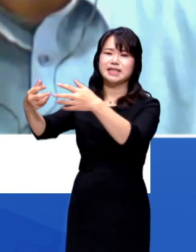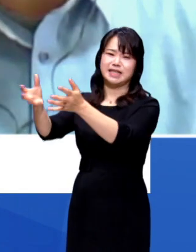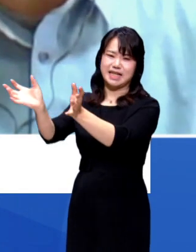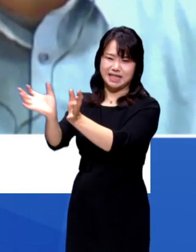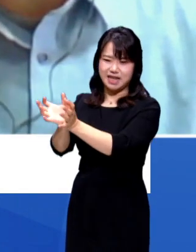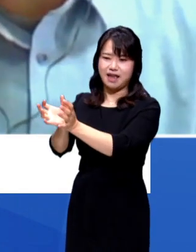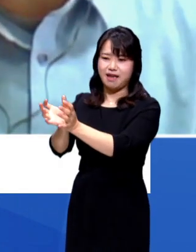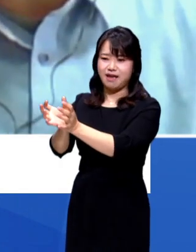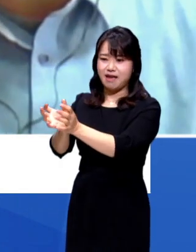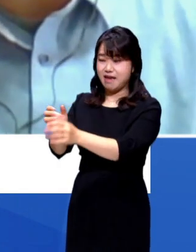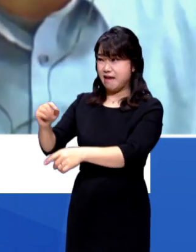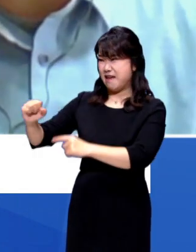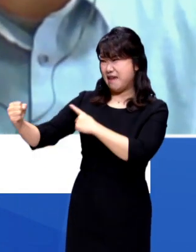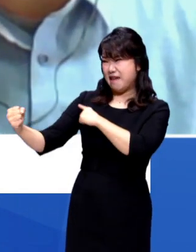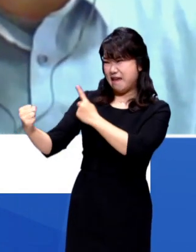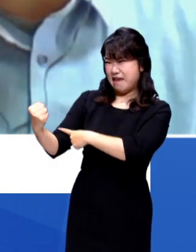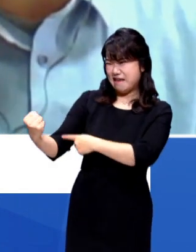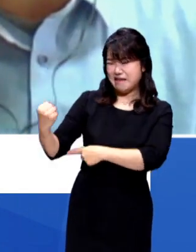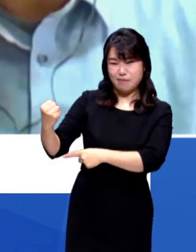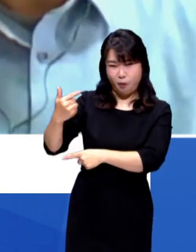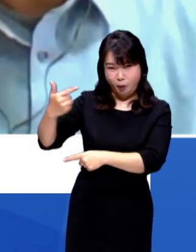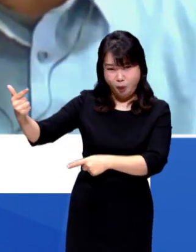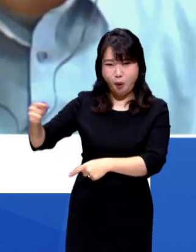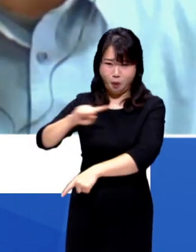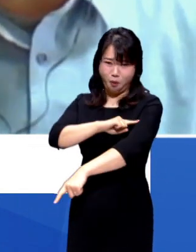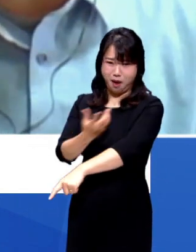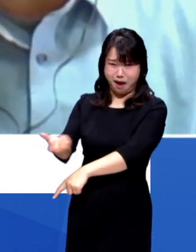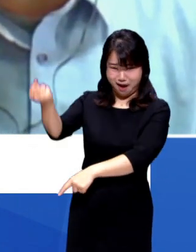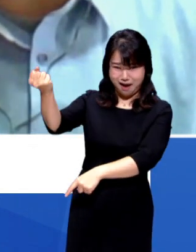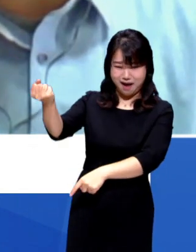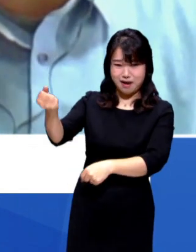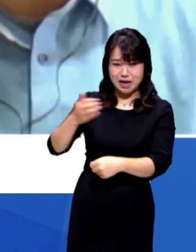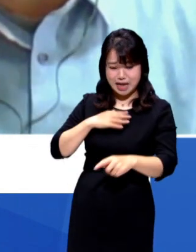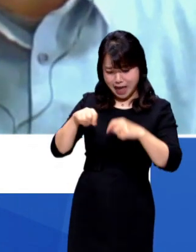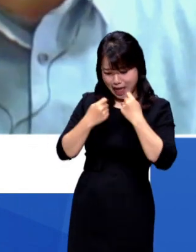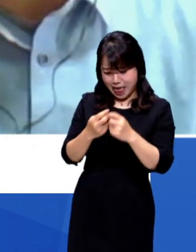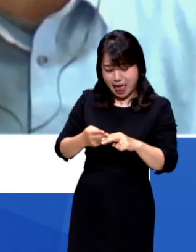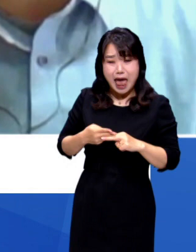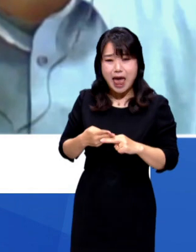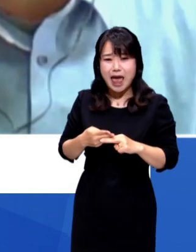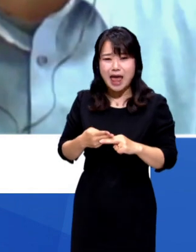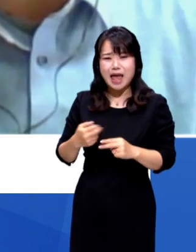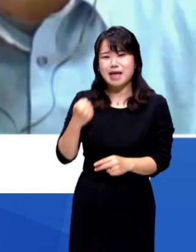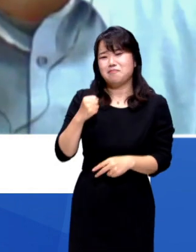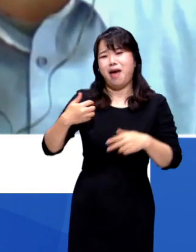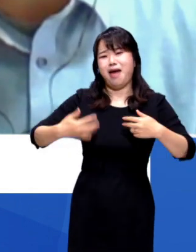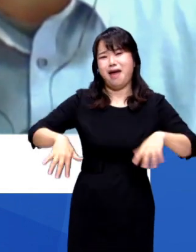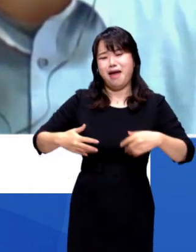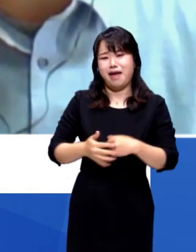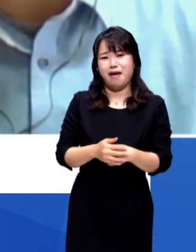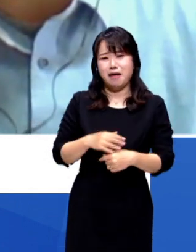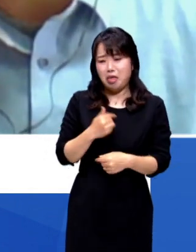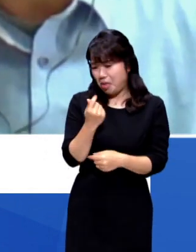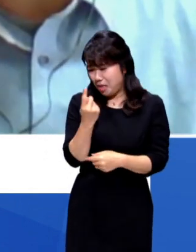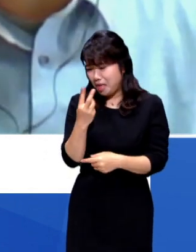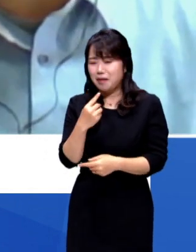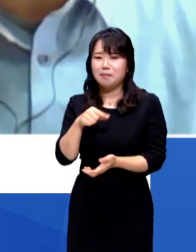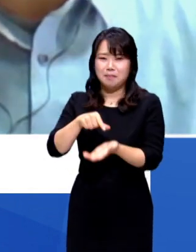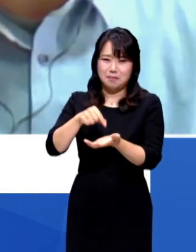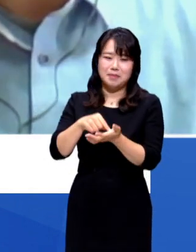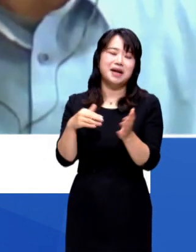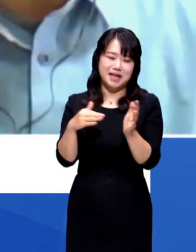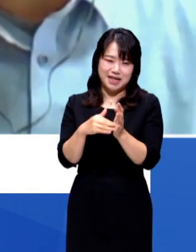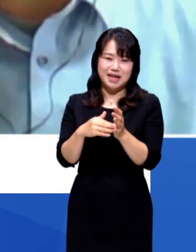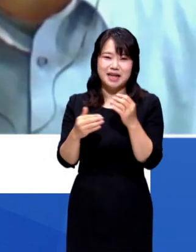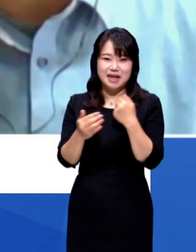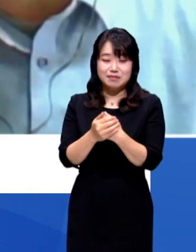기초지방자치단체에서 갖고 있는 힘이 막강합니다. 결국은 그 민간인 우리 준비위에서 할 수 있는 거는 상당히 제한돼 있습니다. 그러다